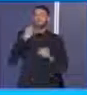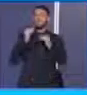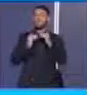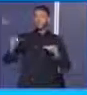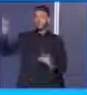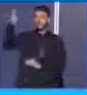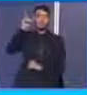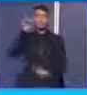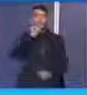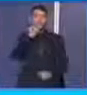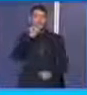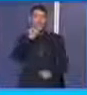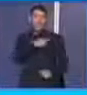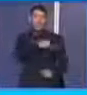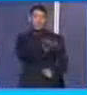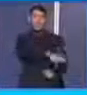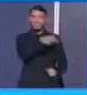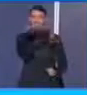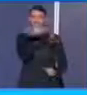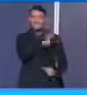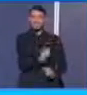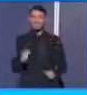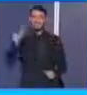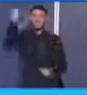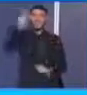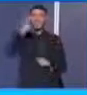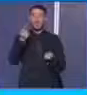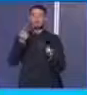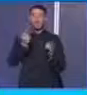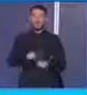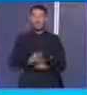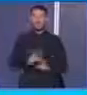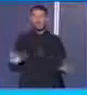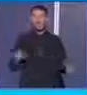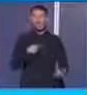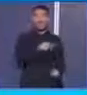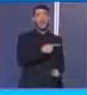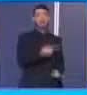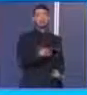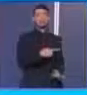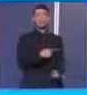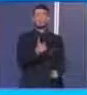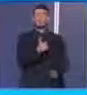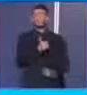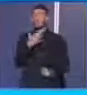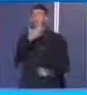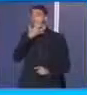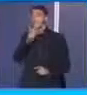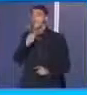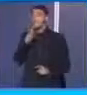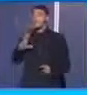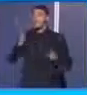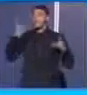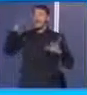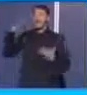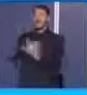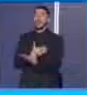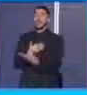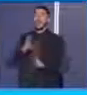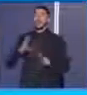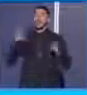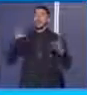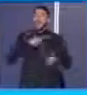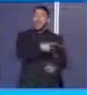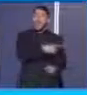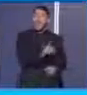βοήθεια, όχι για να προκριθούν, αλλά απλά για να μην αδικηθούν. Κυρίες και κύριοι, αυτή